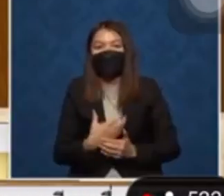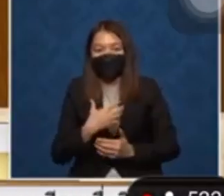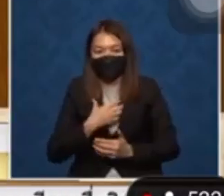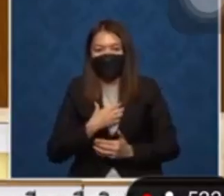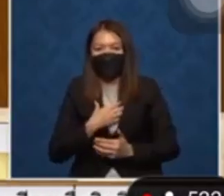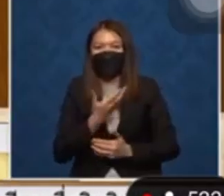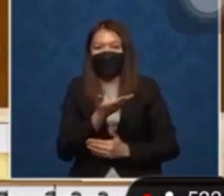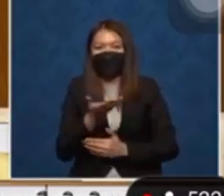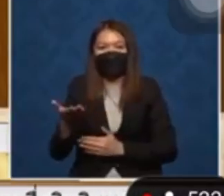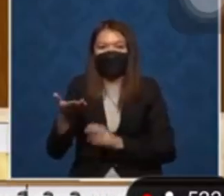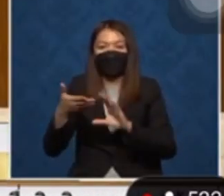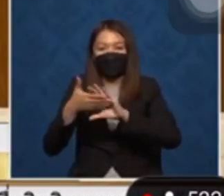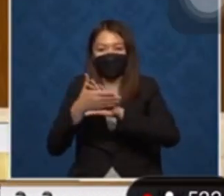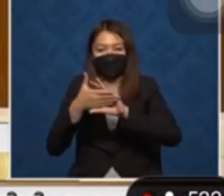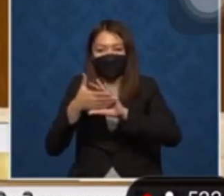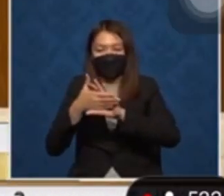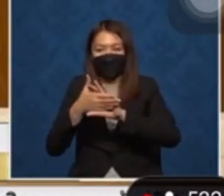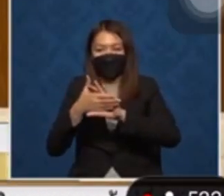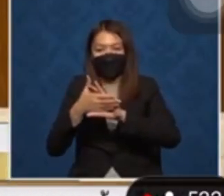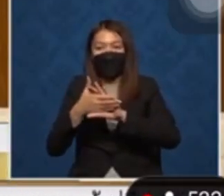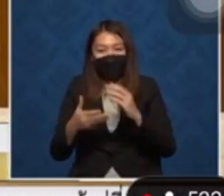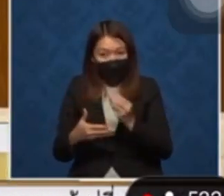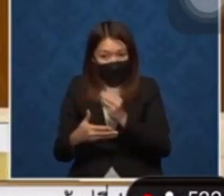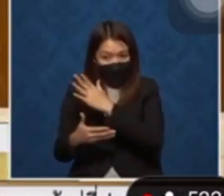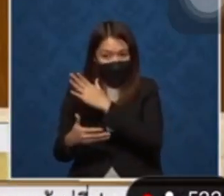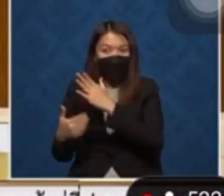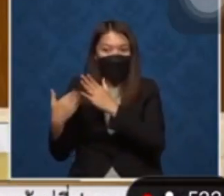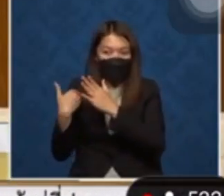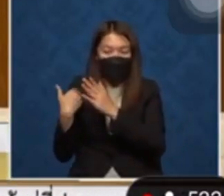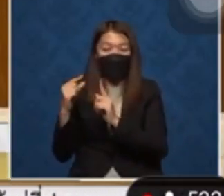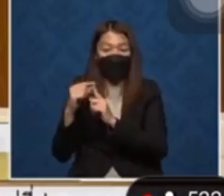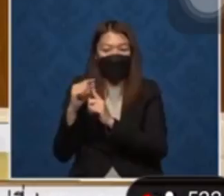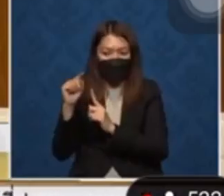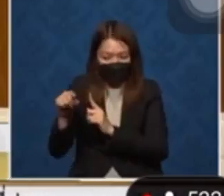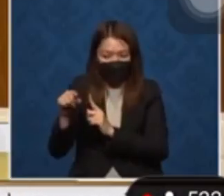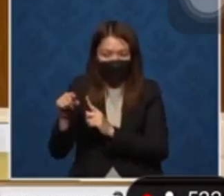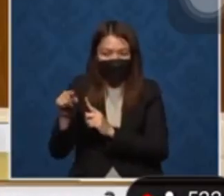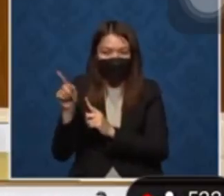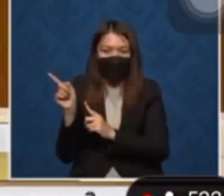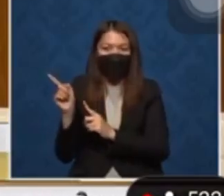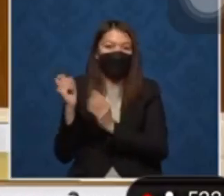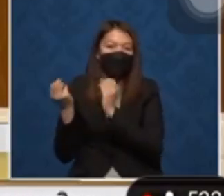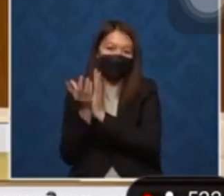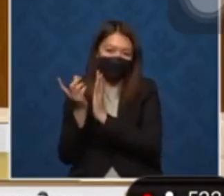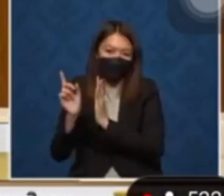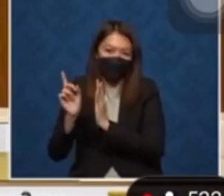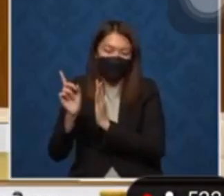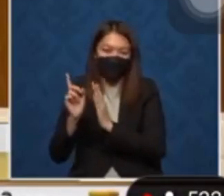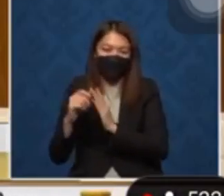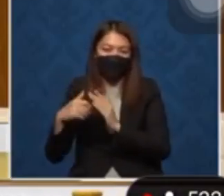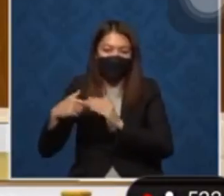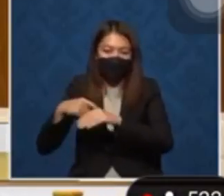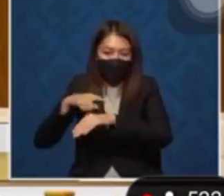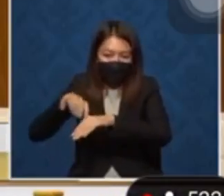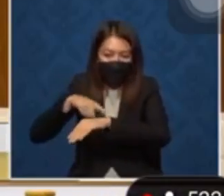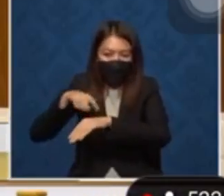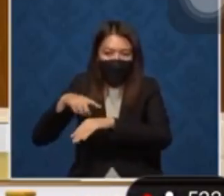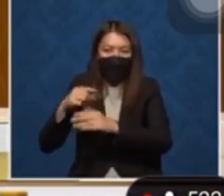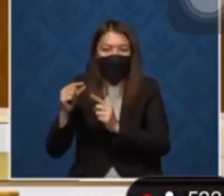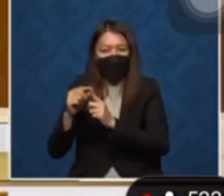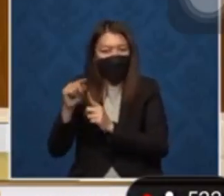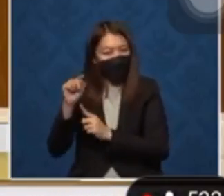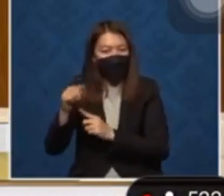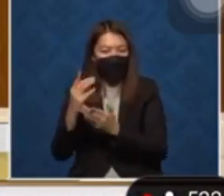เห็น PowerPoint ที่เตรียมมาว่าผลพวงจากการมีคำสั่งนี้ระยะเวลาที่ท่านออกคำสั่งและเปลี่